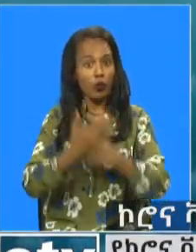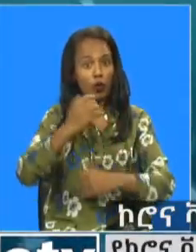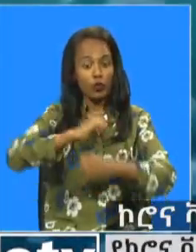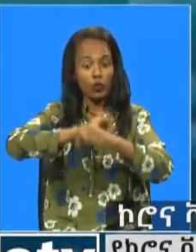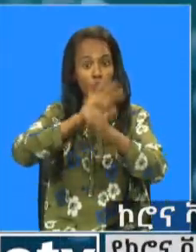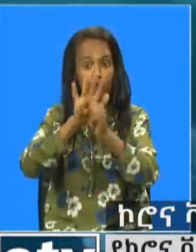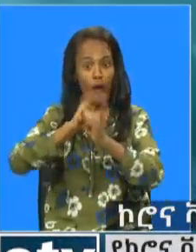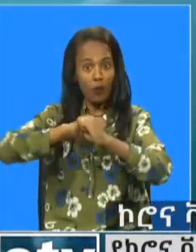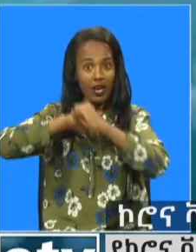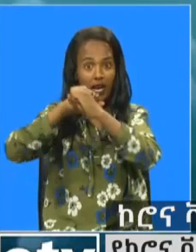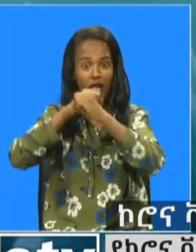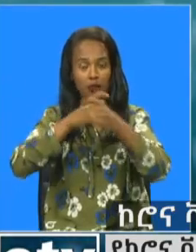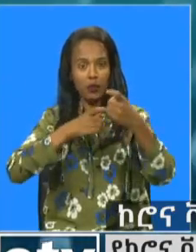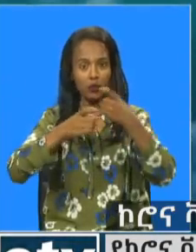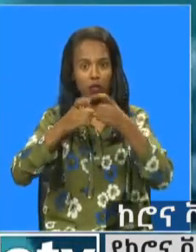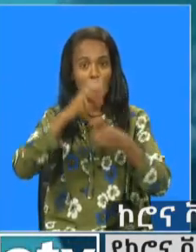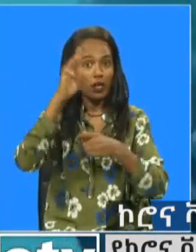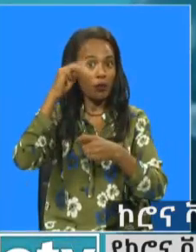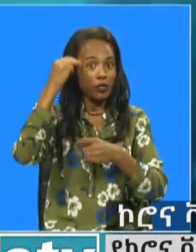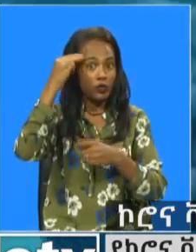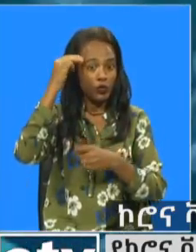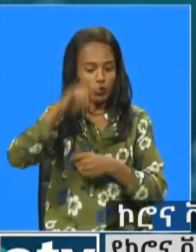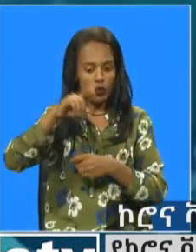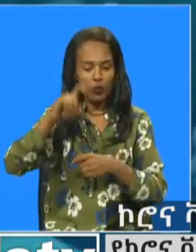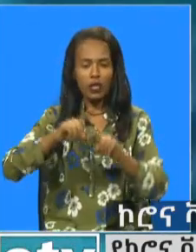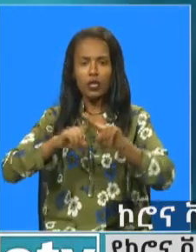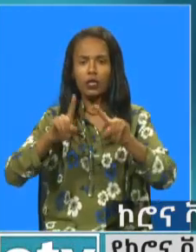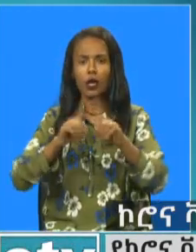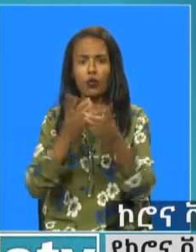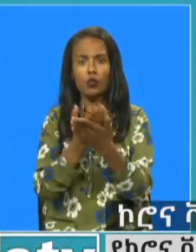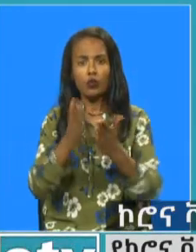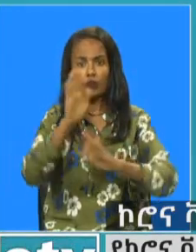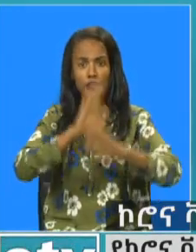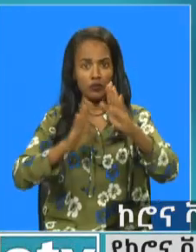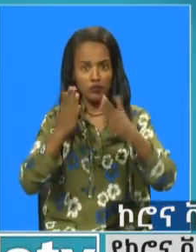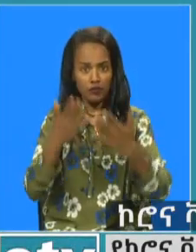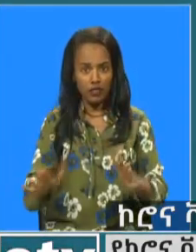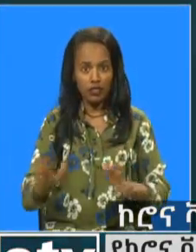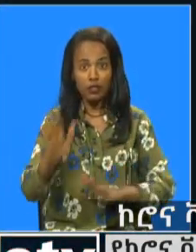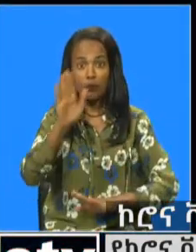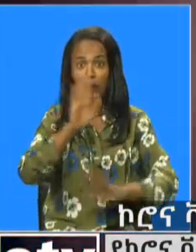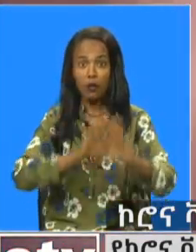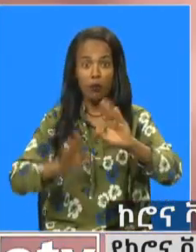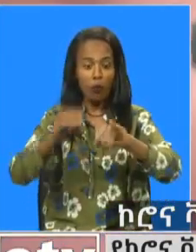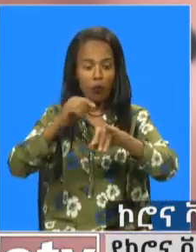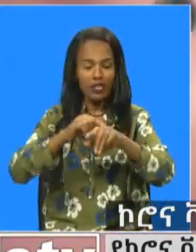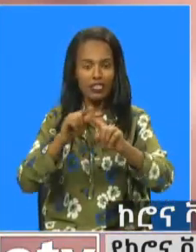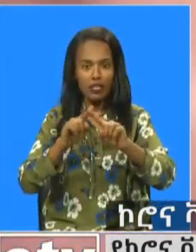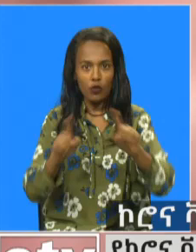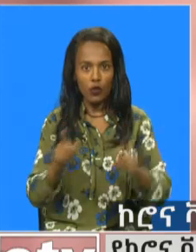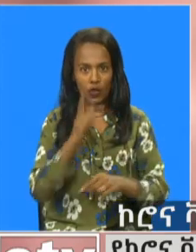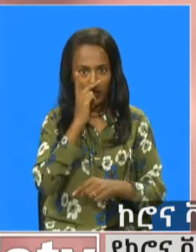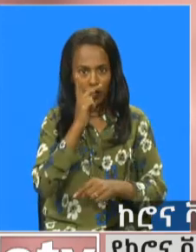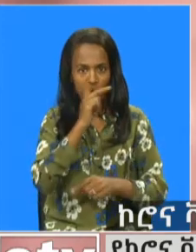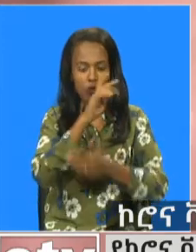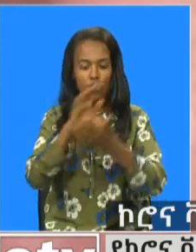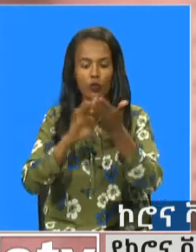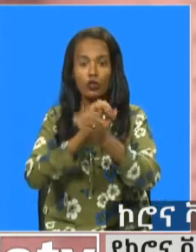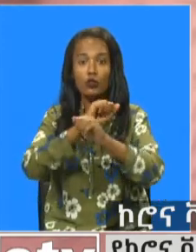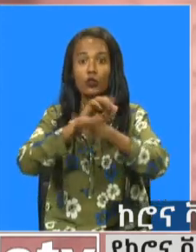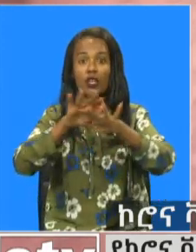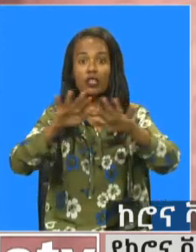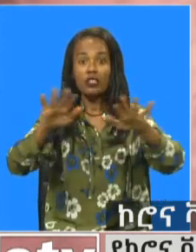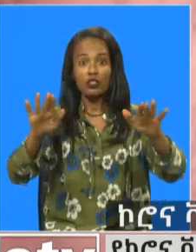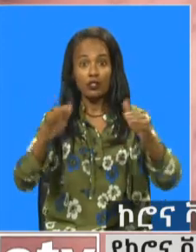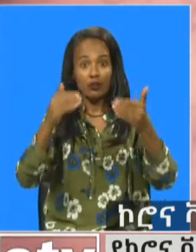የኮሮና መከላከልና መቆጣጠር የሚኒስትሮች ኮሚቴ የተለያዩ ጉዳዮችን ገምግሟል። በግምገማው ታዲያ በጊዜያት ልዩነት የታየው የወረርሽኙ የስርጭት